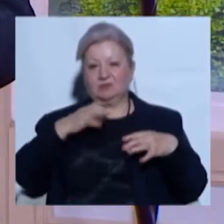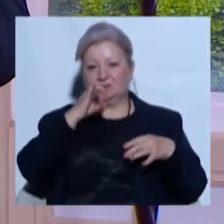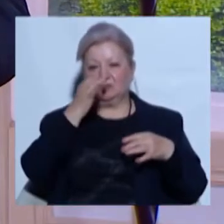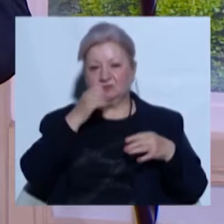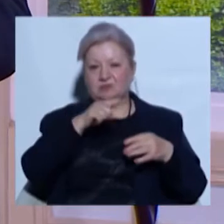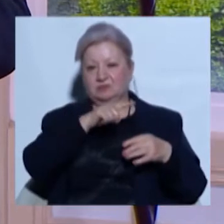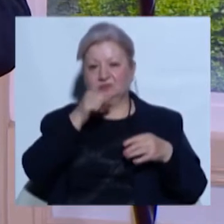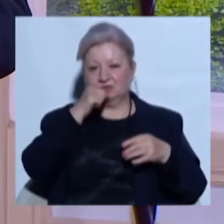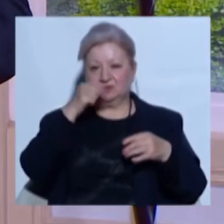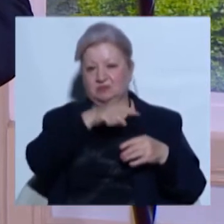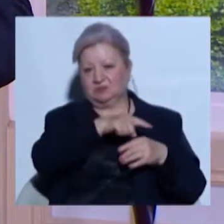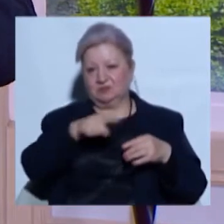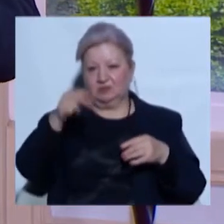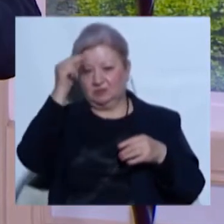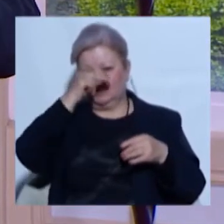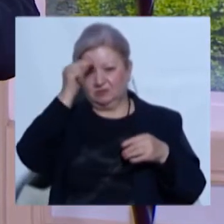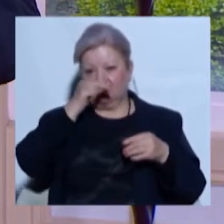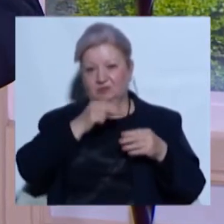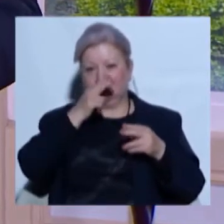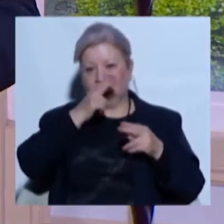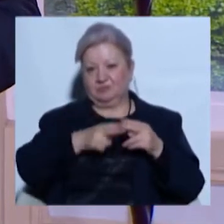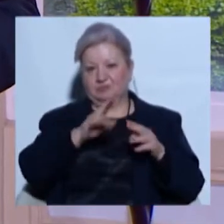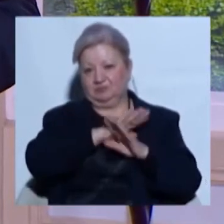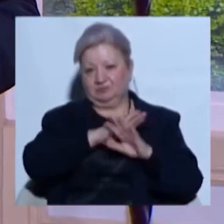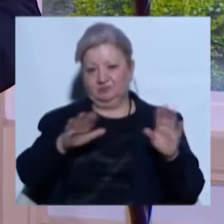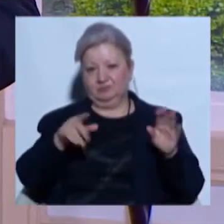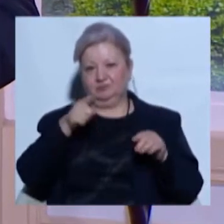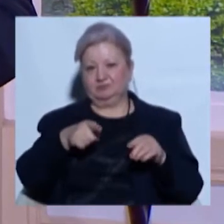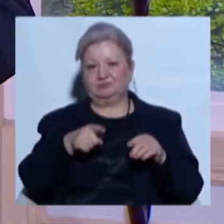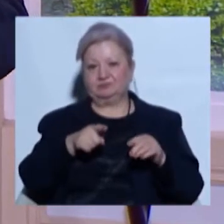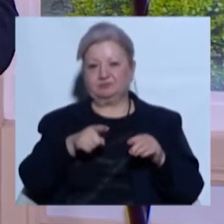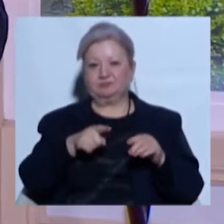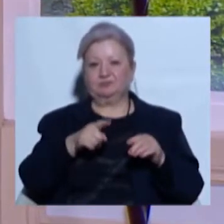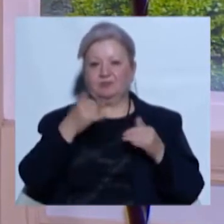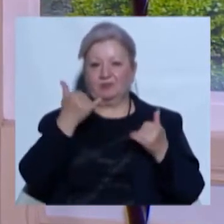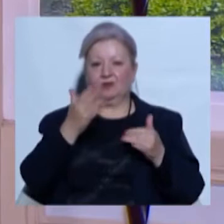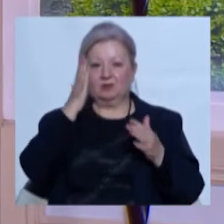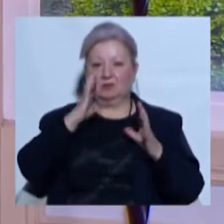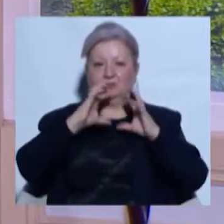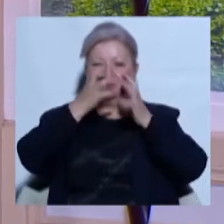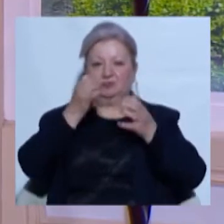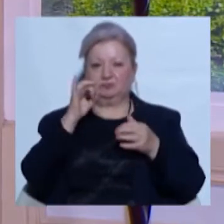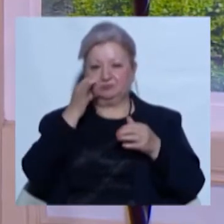წლის განმავლობაში სკოლაში აღარ ისწავლით. საქართველოს ისტორია იქნება მსოფლიო ისტორიასთან ერთად